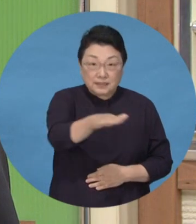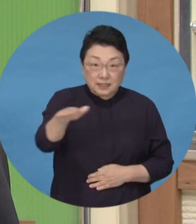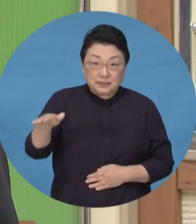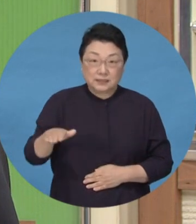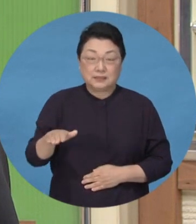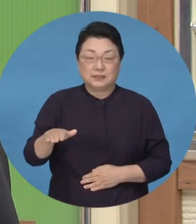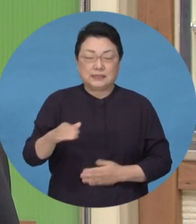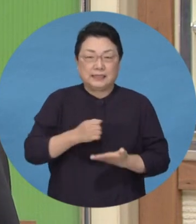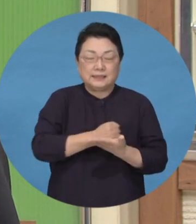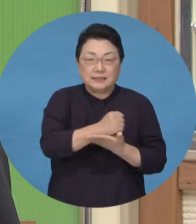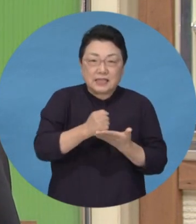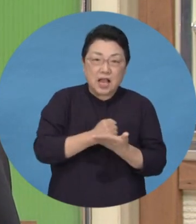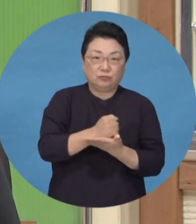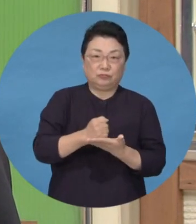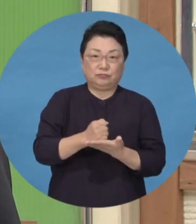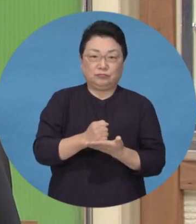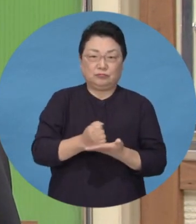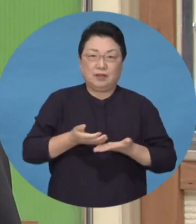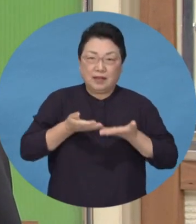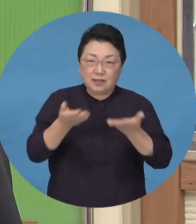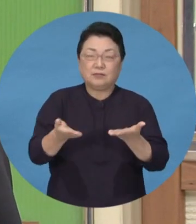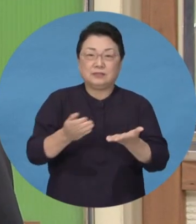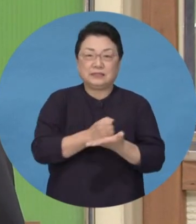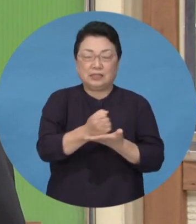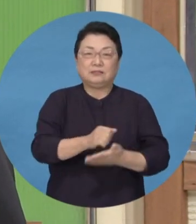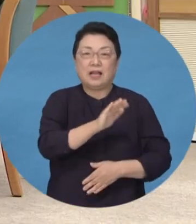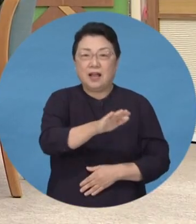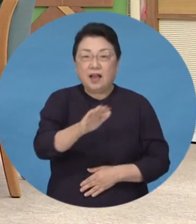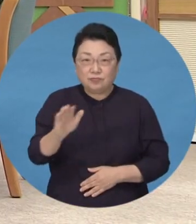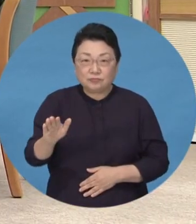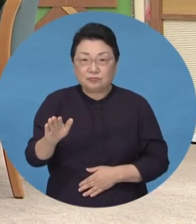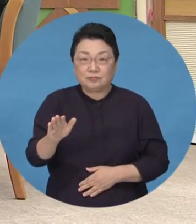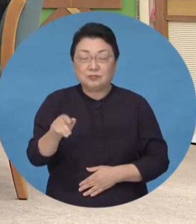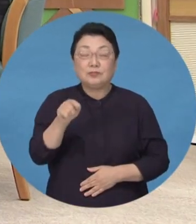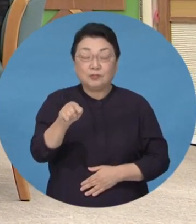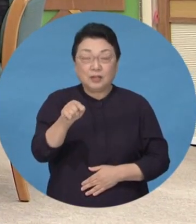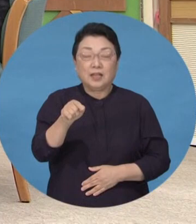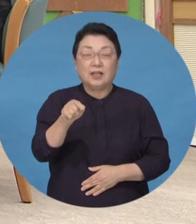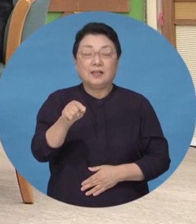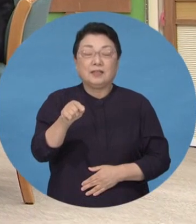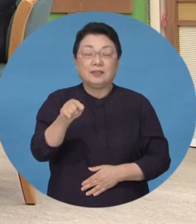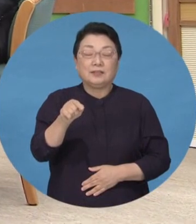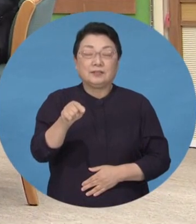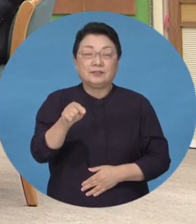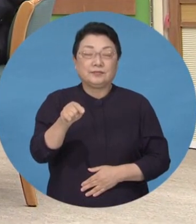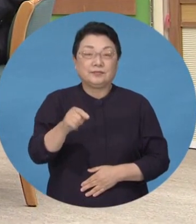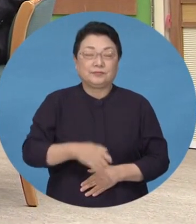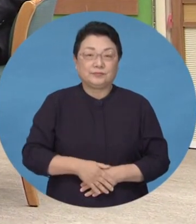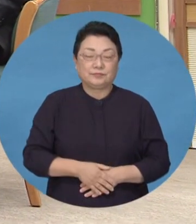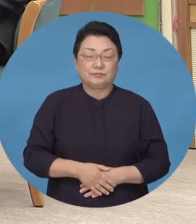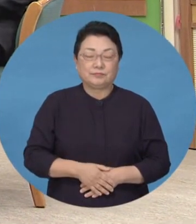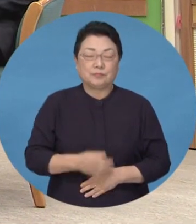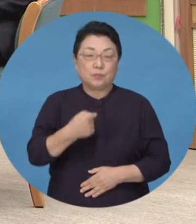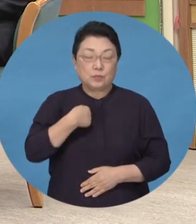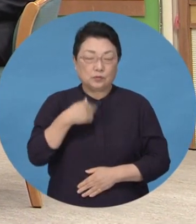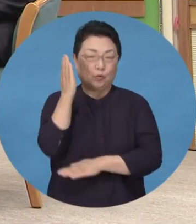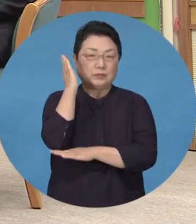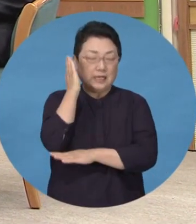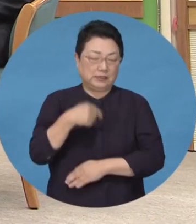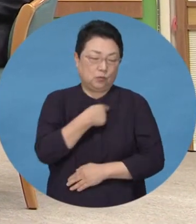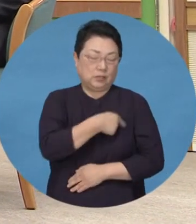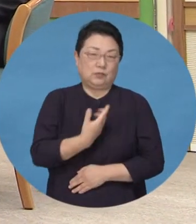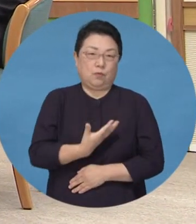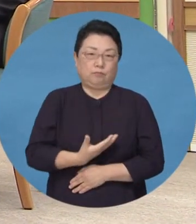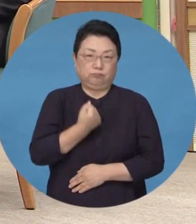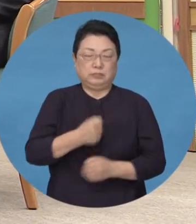チャンスをもたらすもなければならないこれがあの先ほども申し上げましたが私の政治信条であり